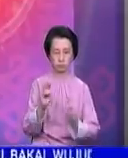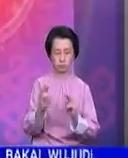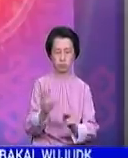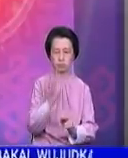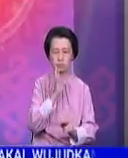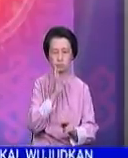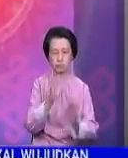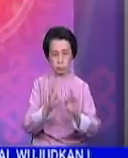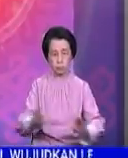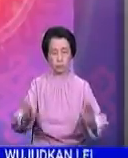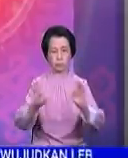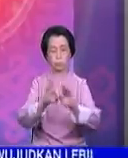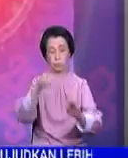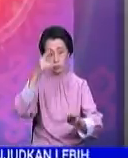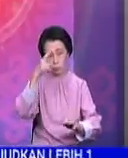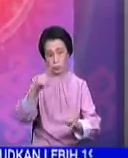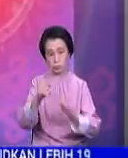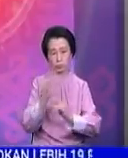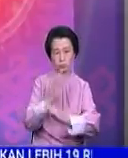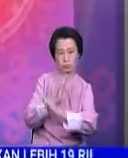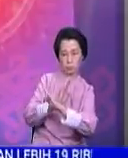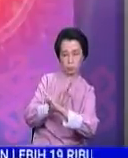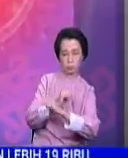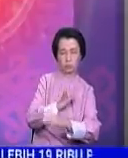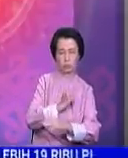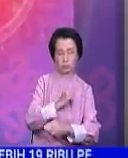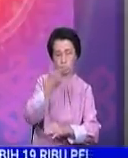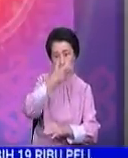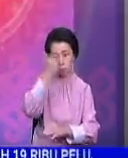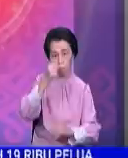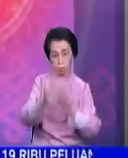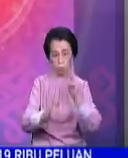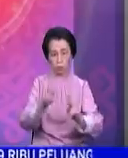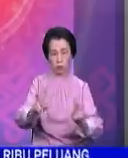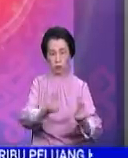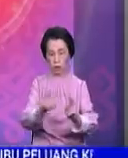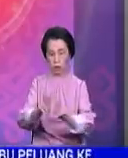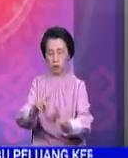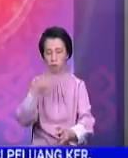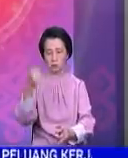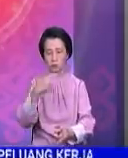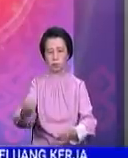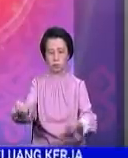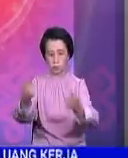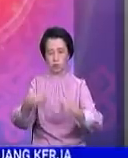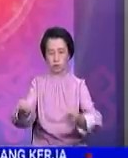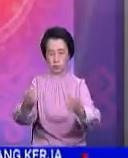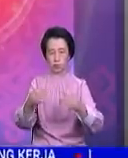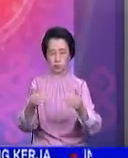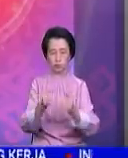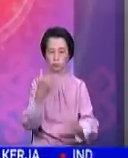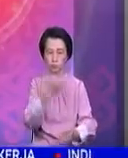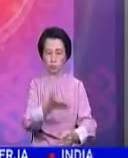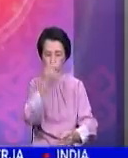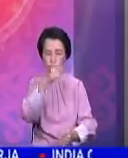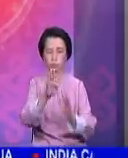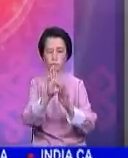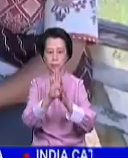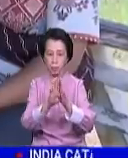menyifatkannya penting bagi pelindungan diri, memandangkan penduduk kampung sering datang berjumpa dengan beliau untuk